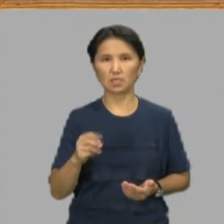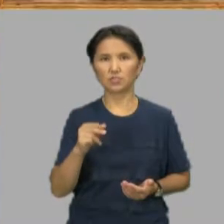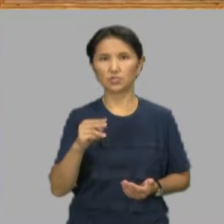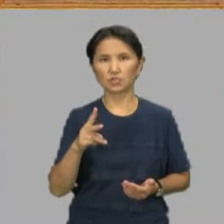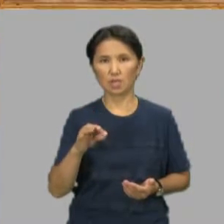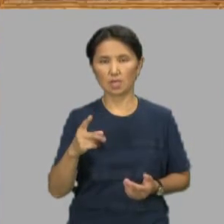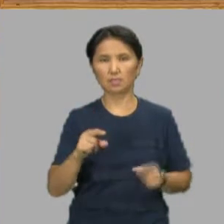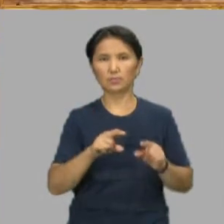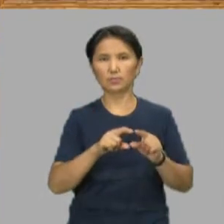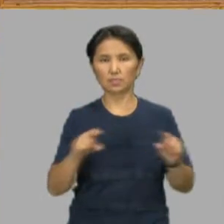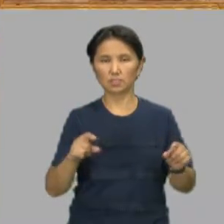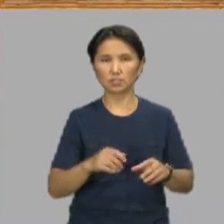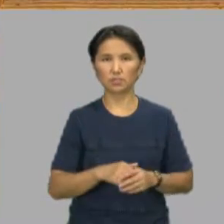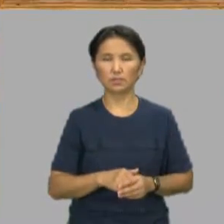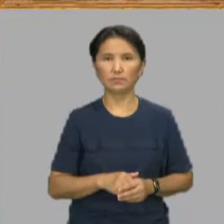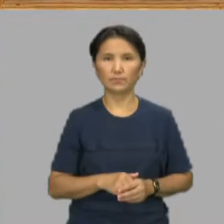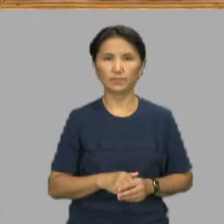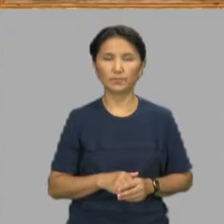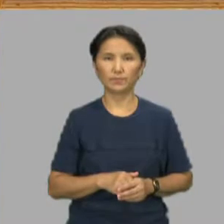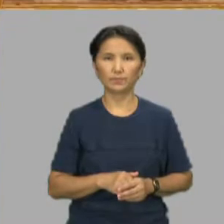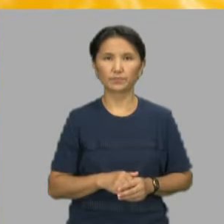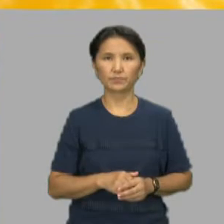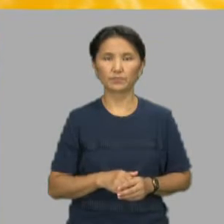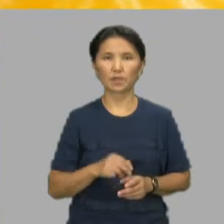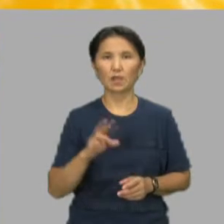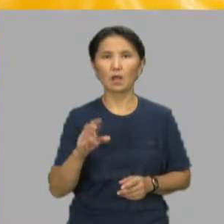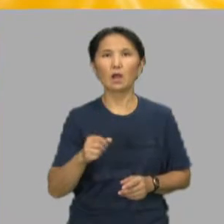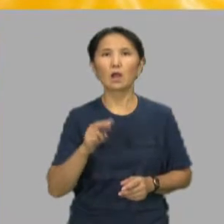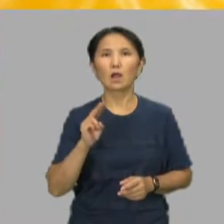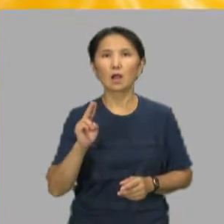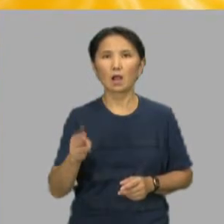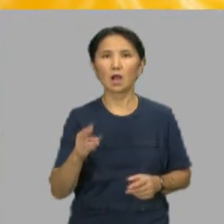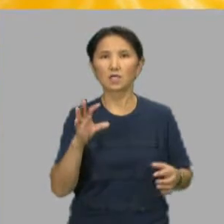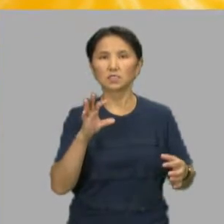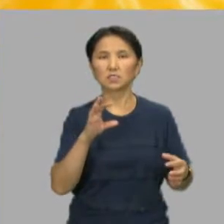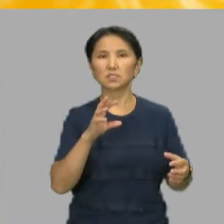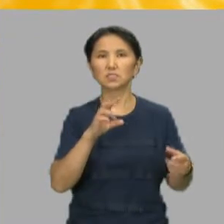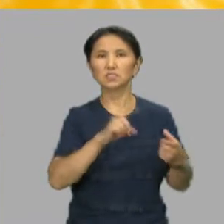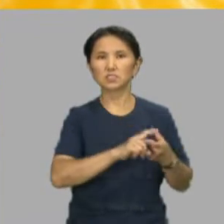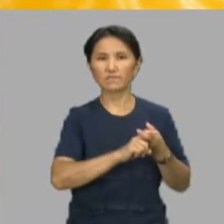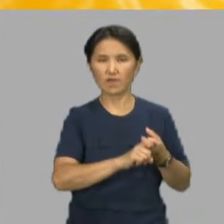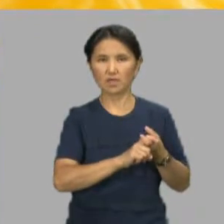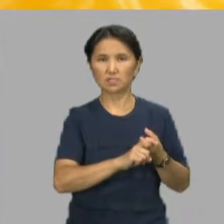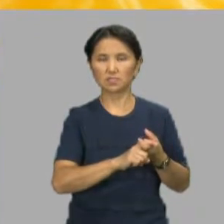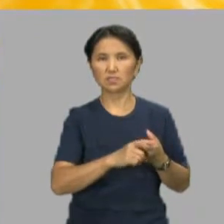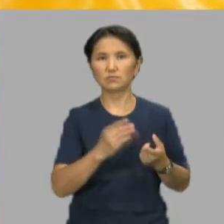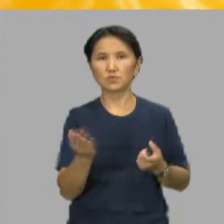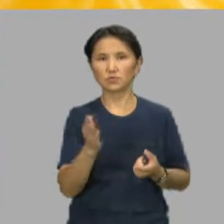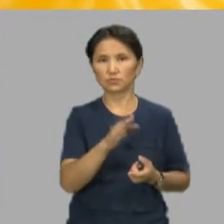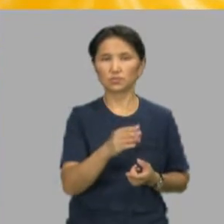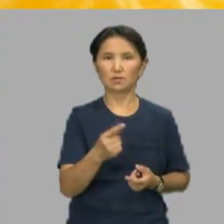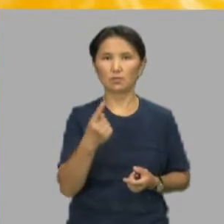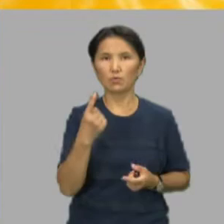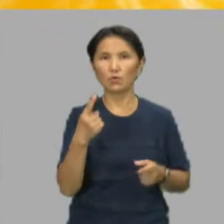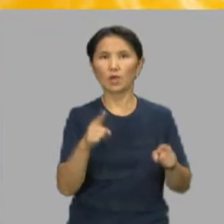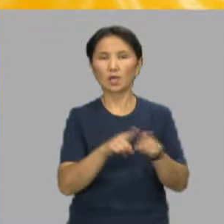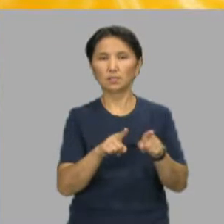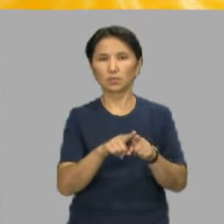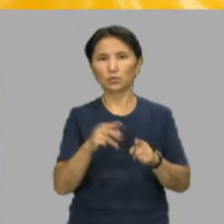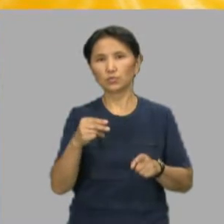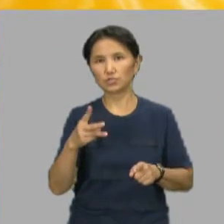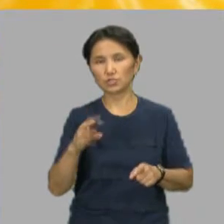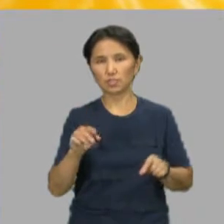члены предложения. Как связаны между собой однородные